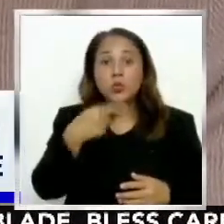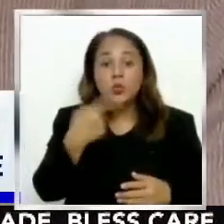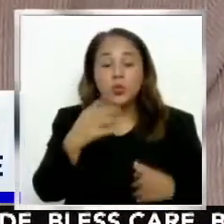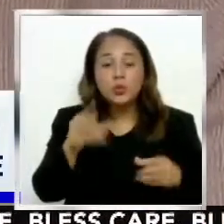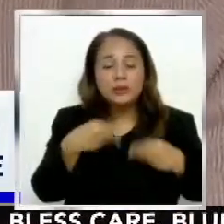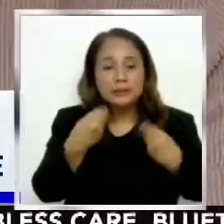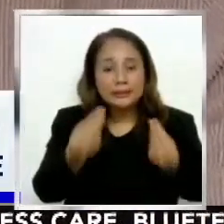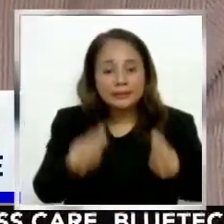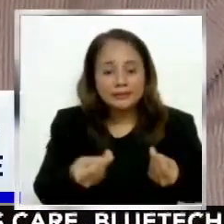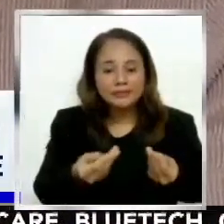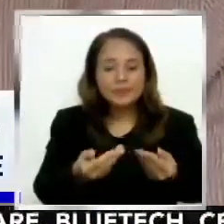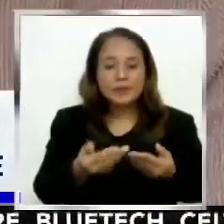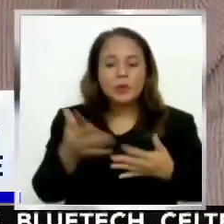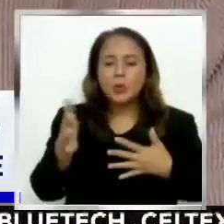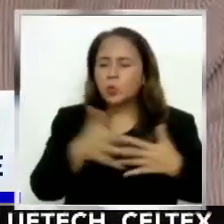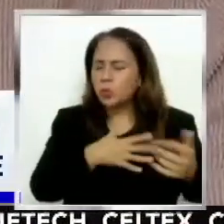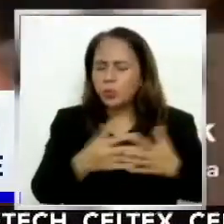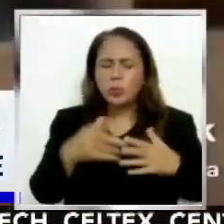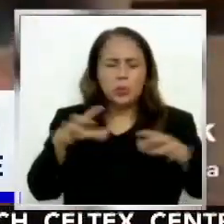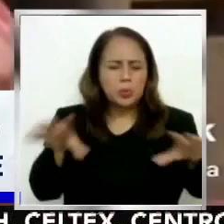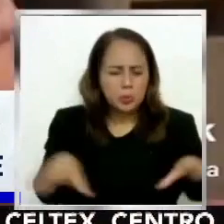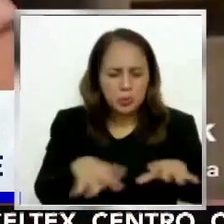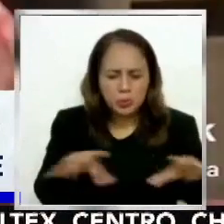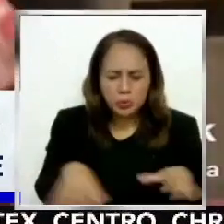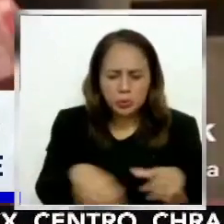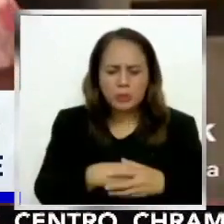pagpupukpok mo, kung hindi mo oras, hindi mo oras.